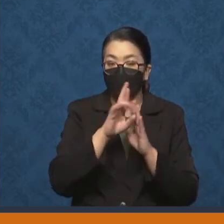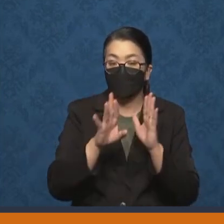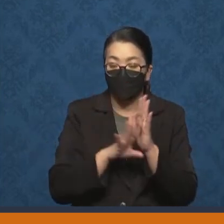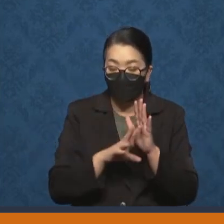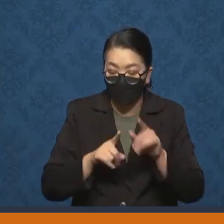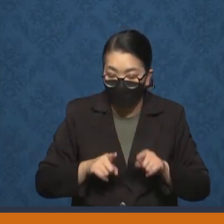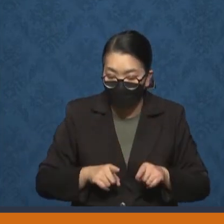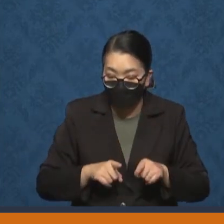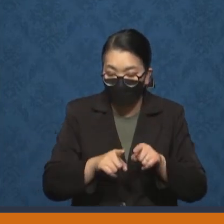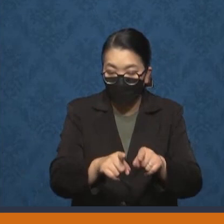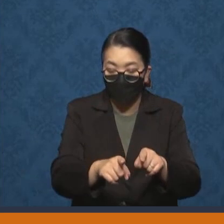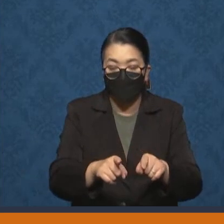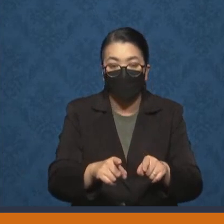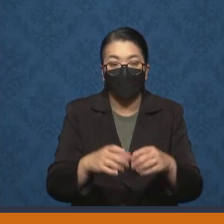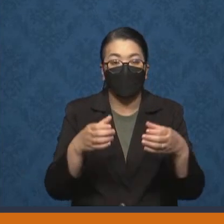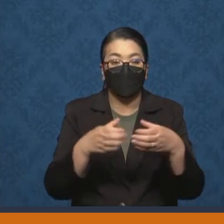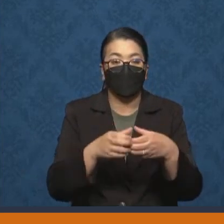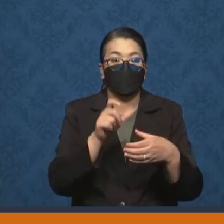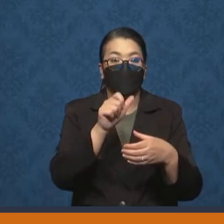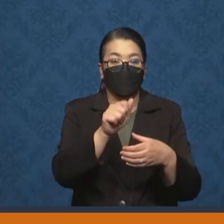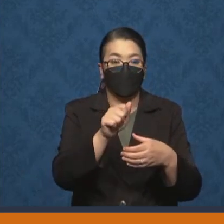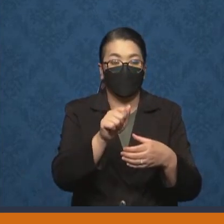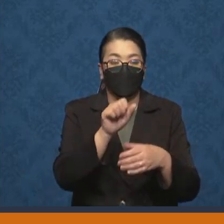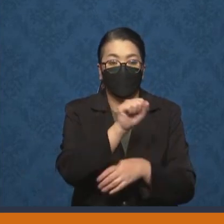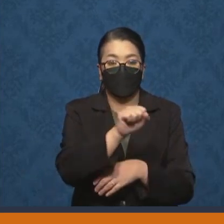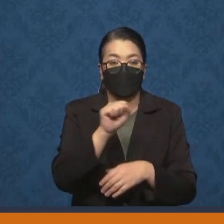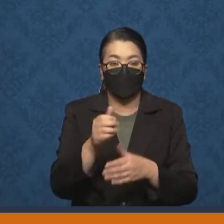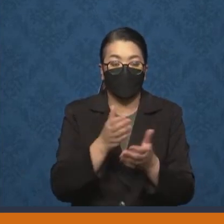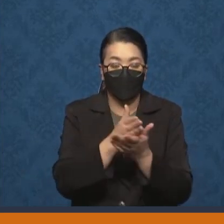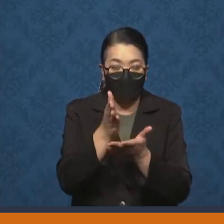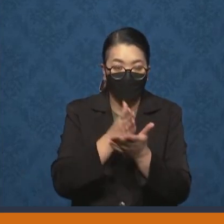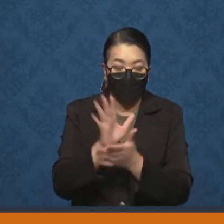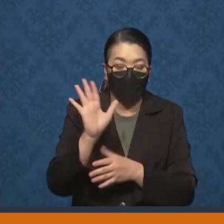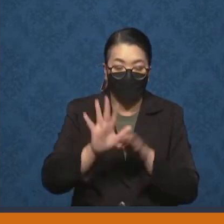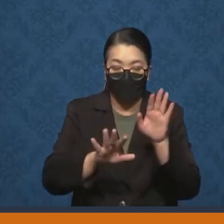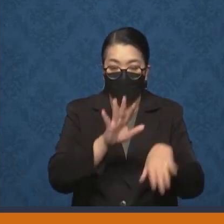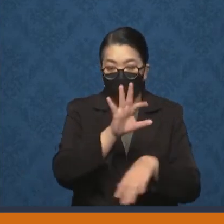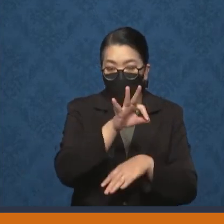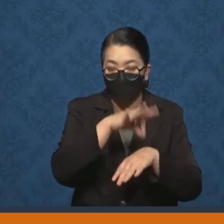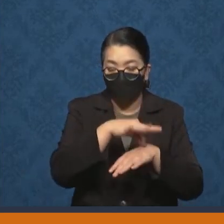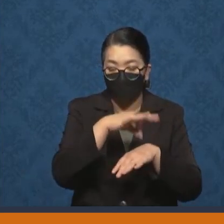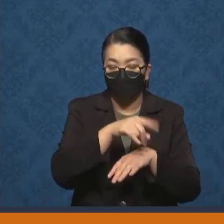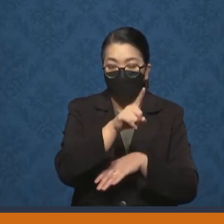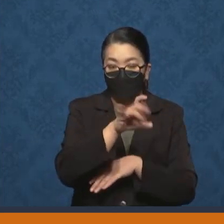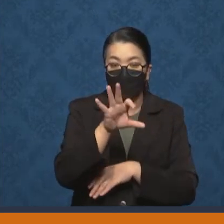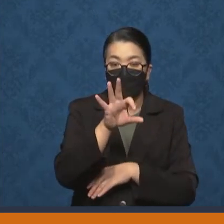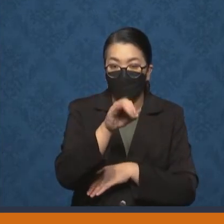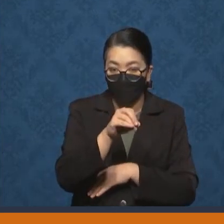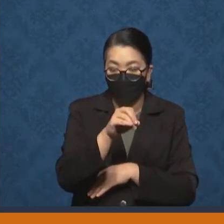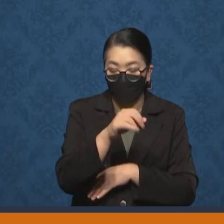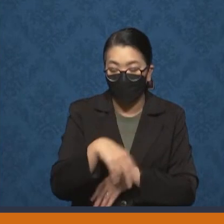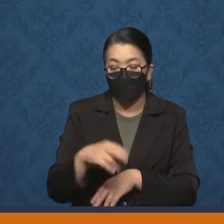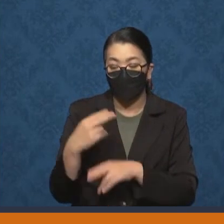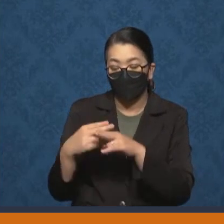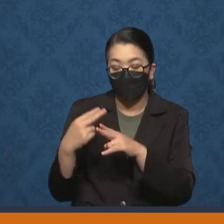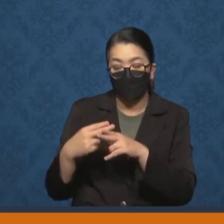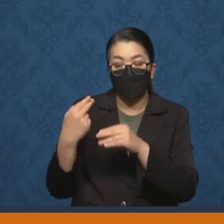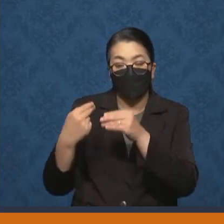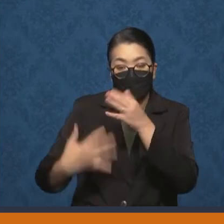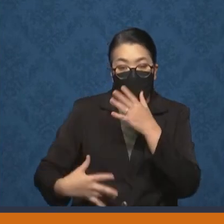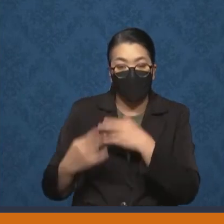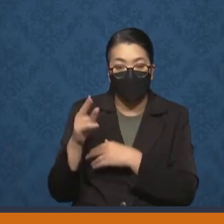ธิการเสนอมาเนี่ยพรรค A นะครับได้ส.ส.เขตไปเยอะแล้วนะครับ190ที่นั่ง ก็ยังได้ส.ส.บัญชีรายชื่